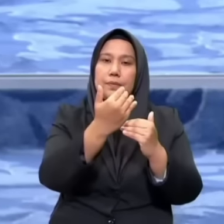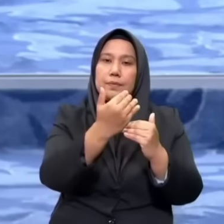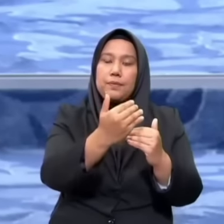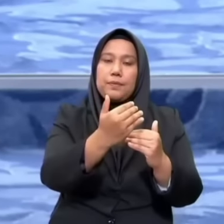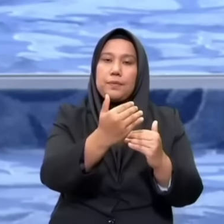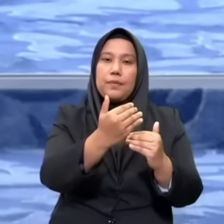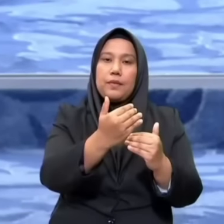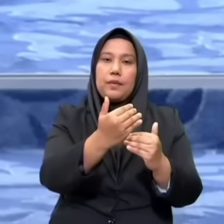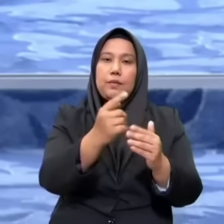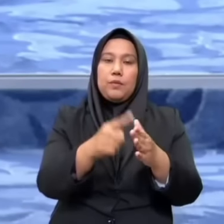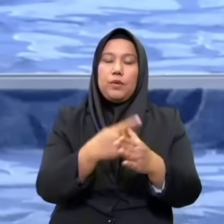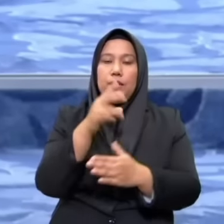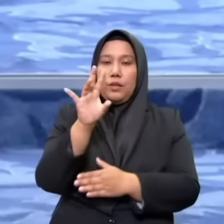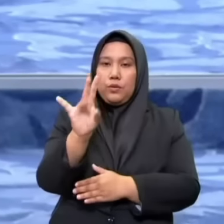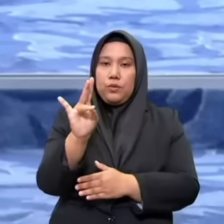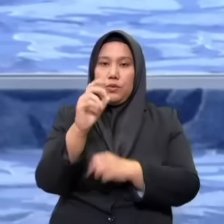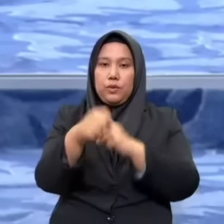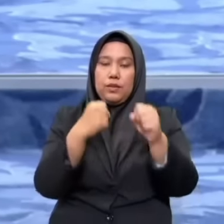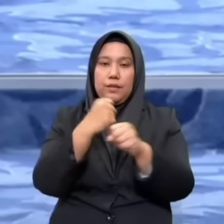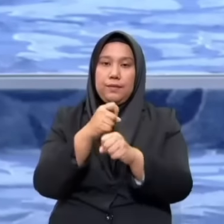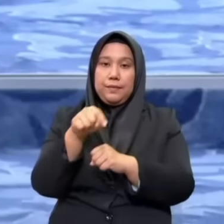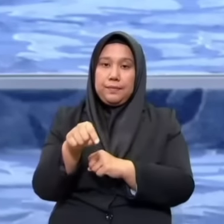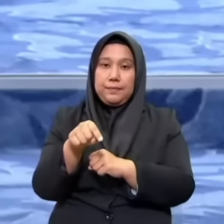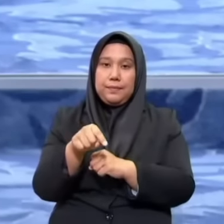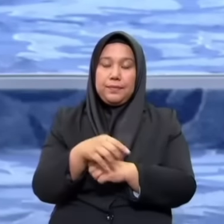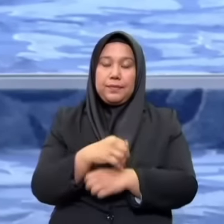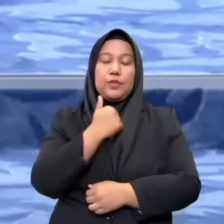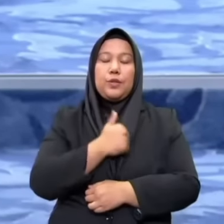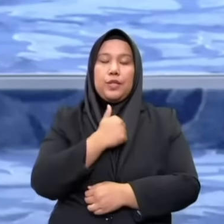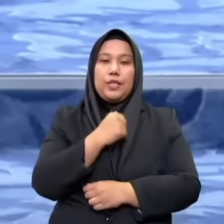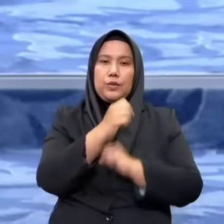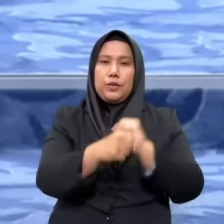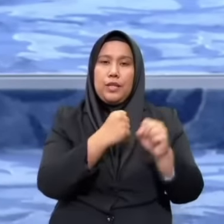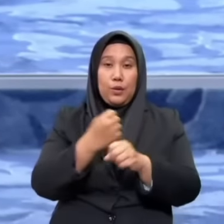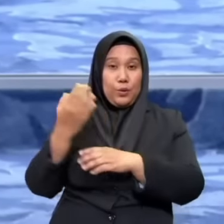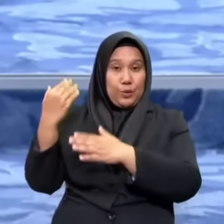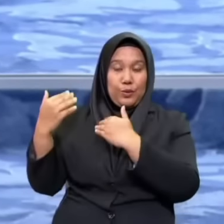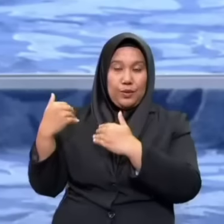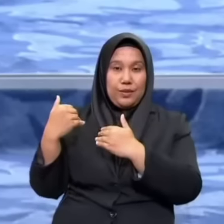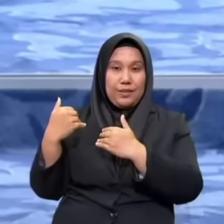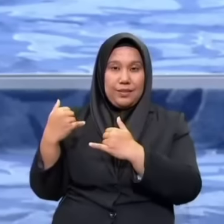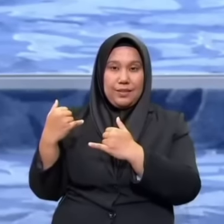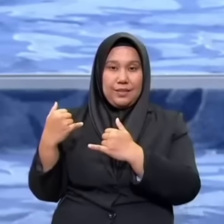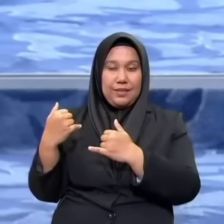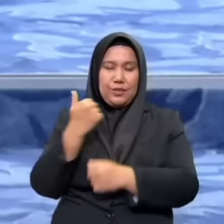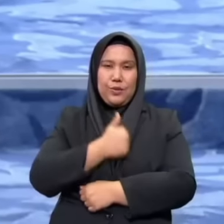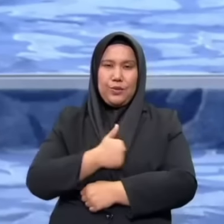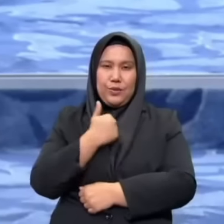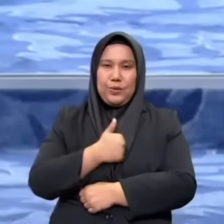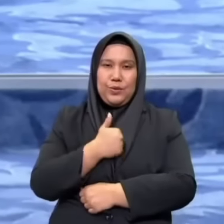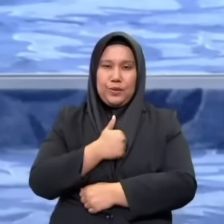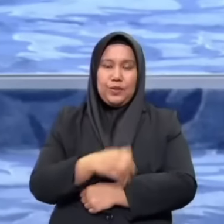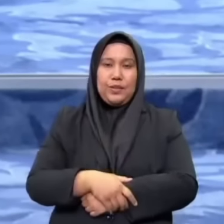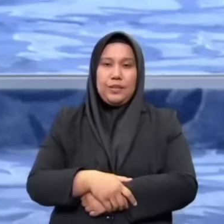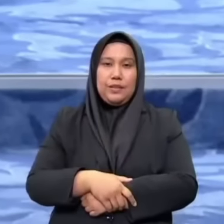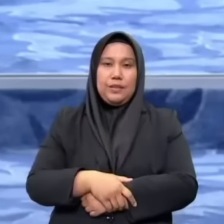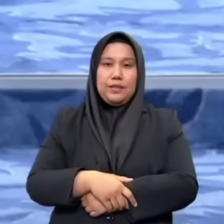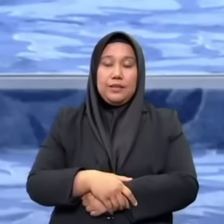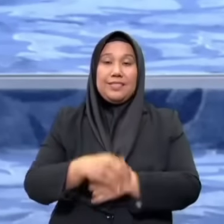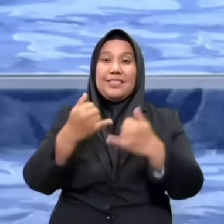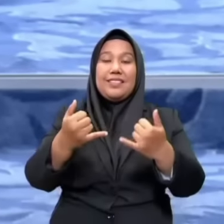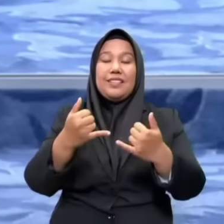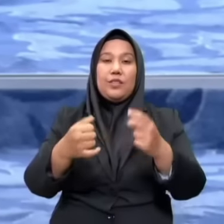Julai tahun ini, itu tahun-tahun lalu, ya, maaf. Setakat yang terakhir, maaf. Setakat 21